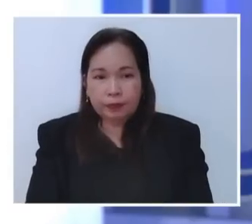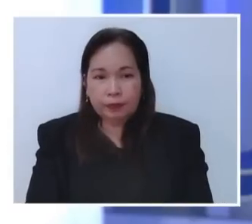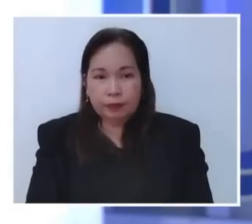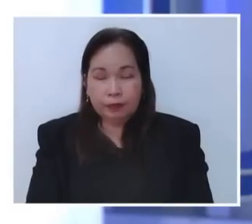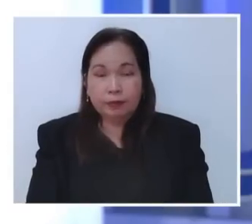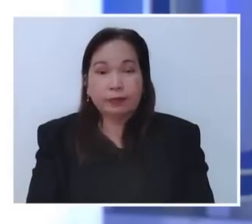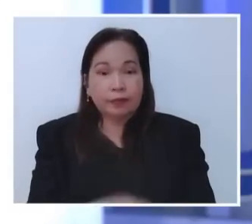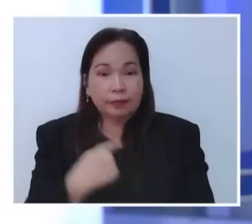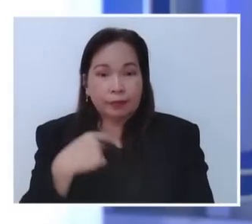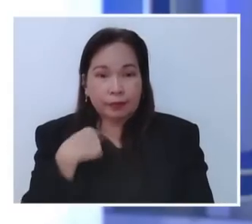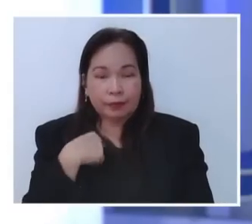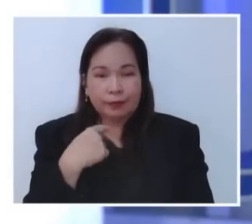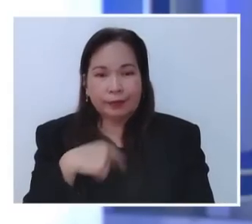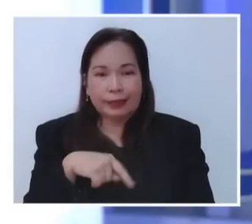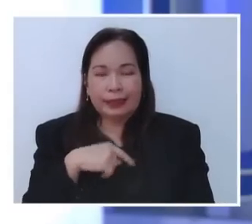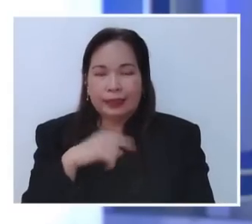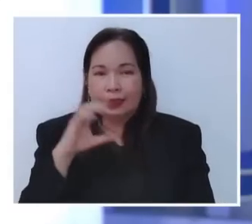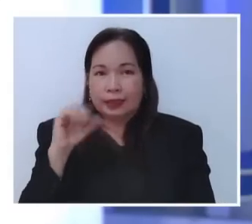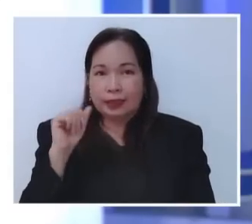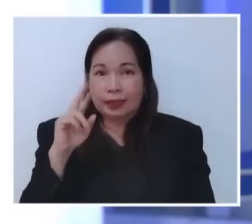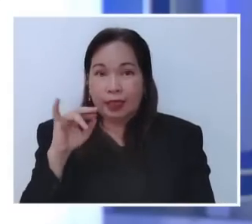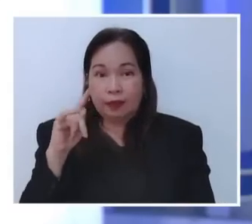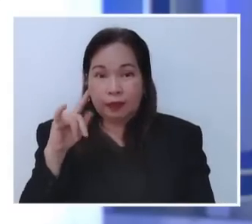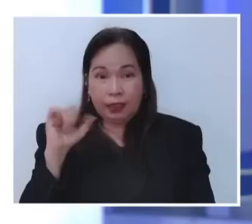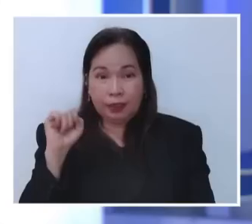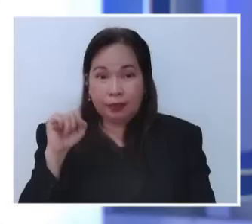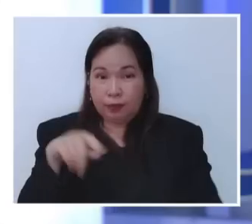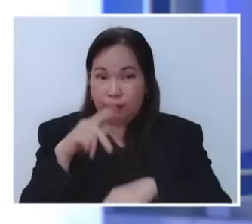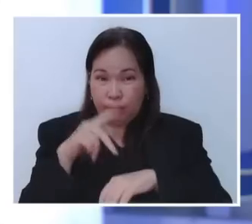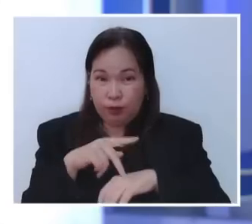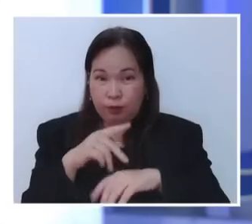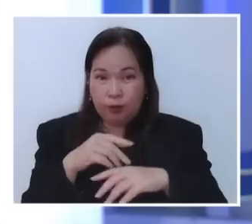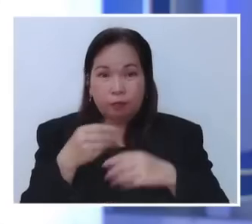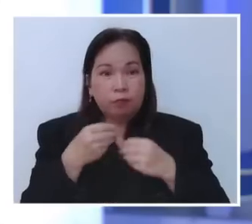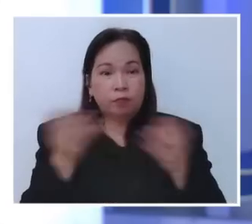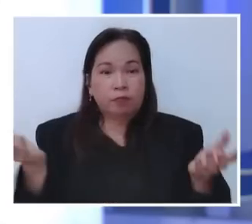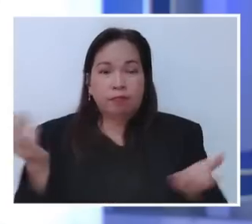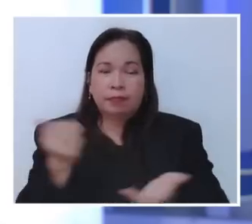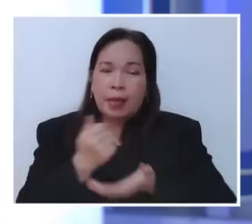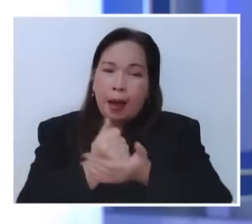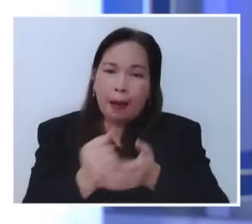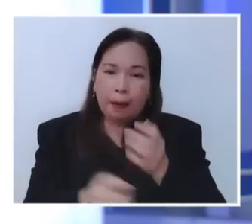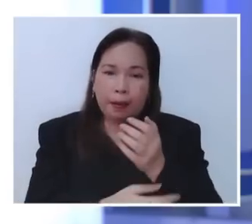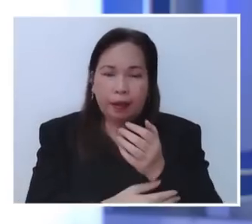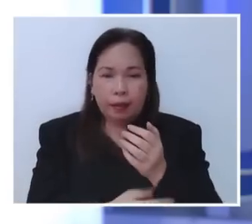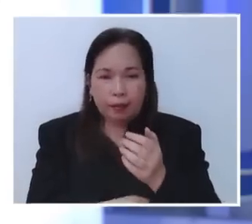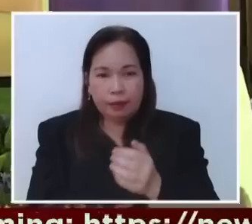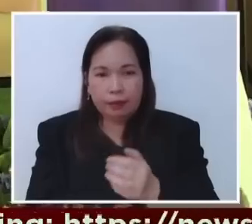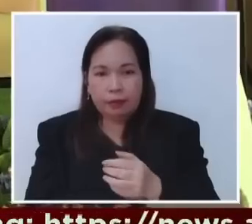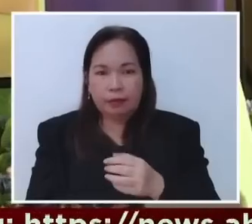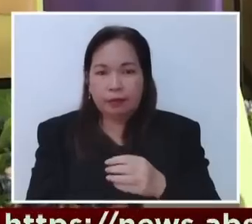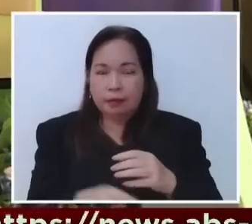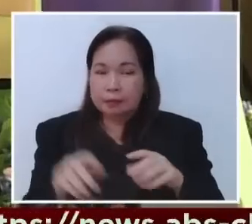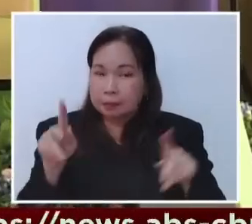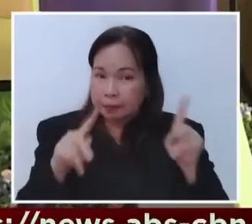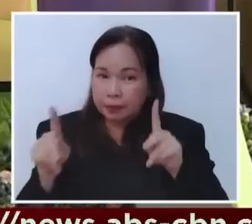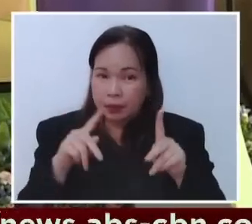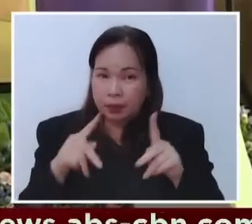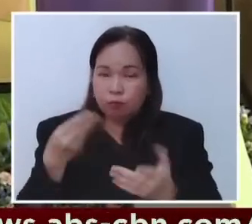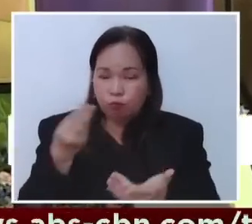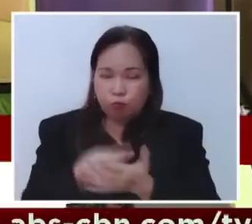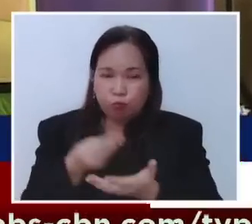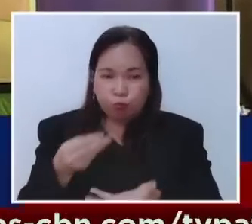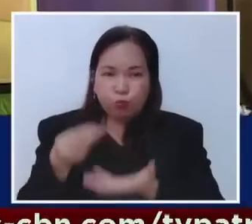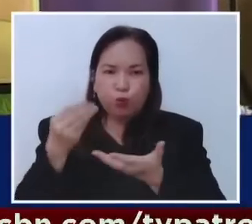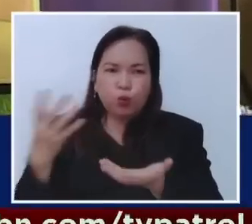Inilunsad ng Caritas Philippines Foundation ang pinalawak na Ale Kapwa Fund Campaign. Layo nitong makalikom ng pondo para sa mga programa